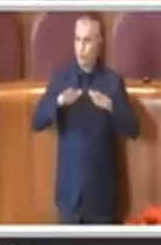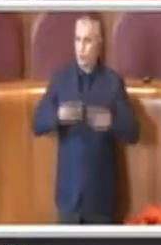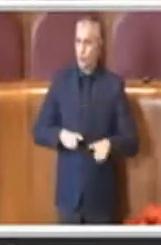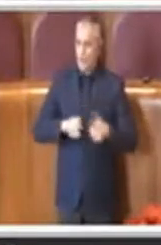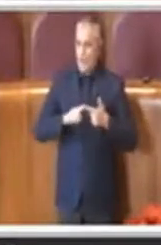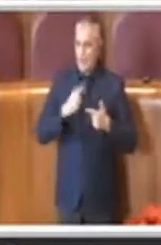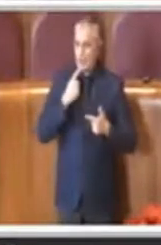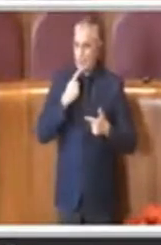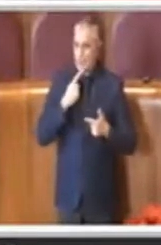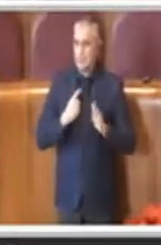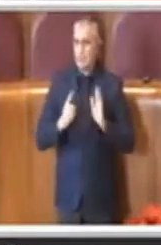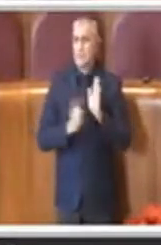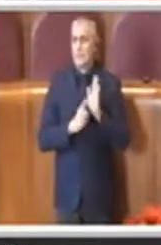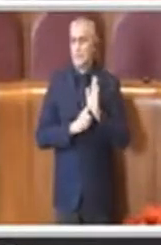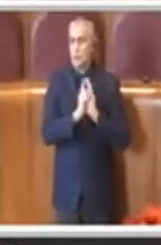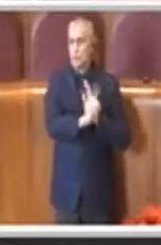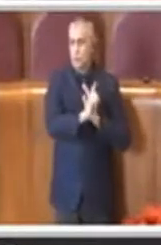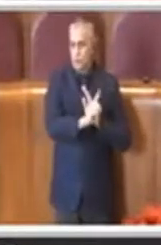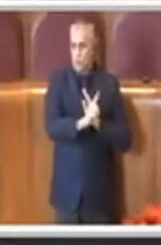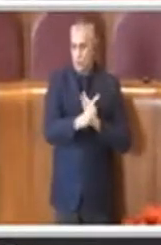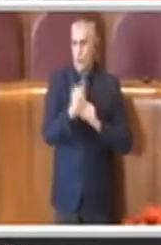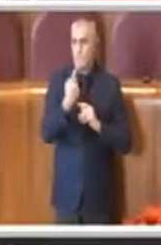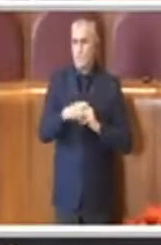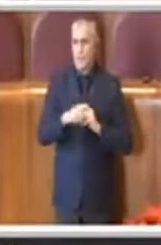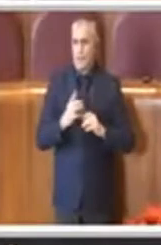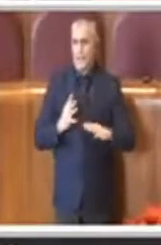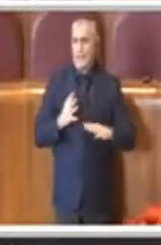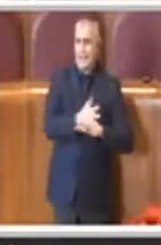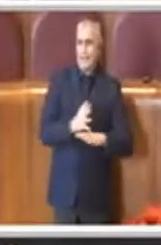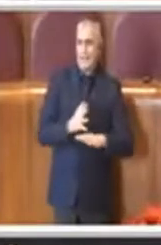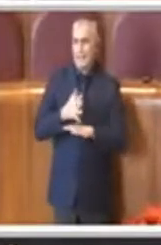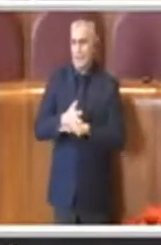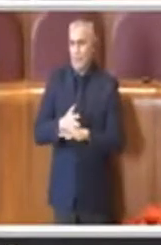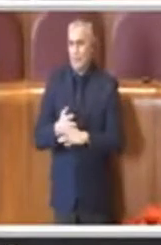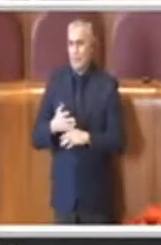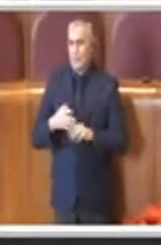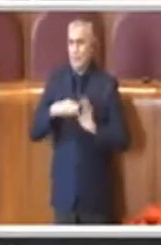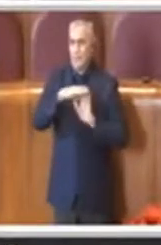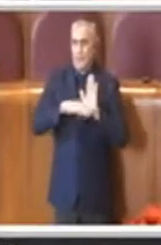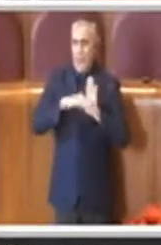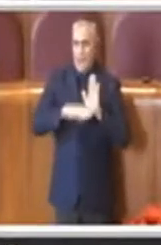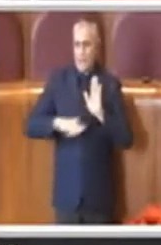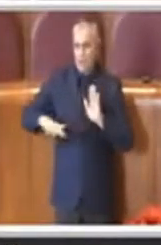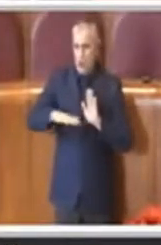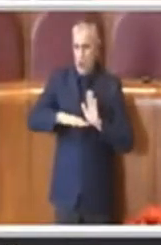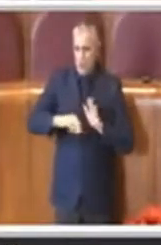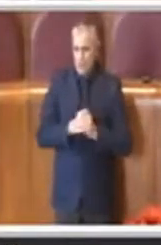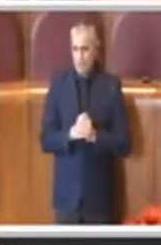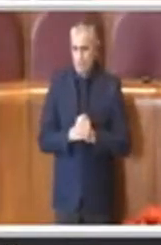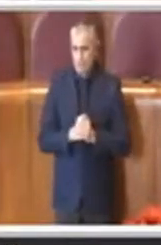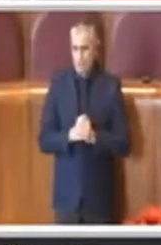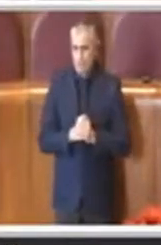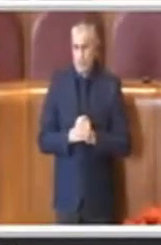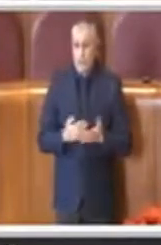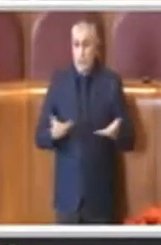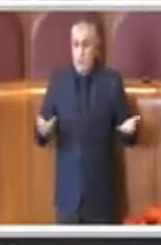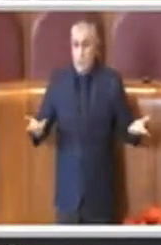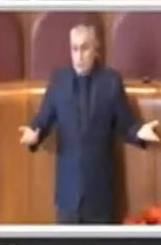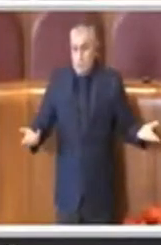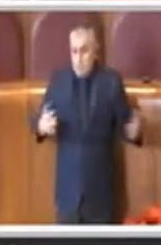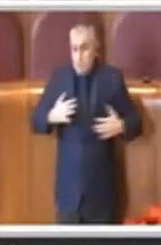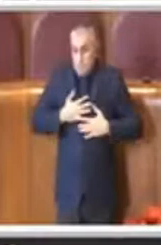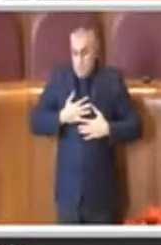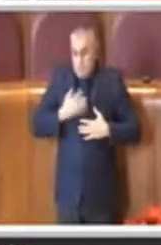pubblico interesse e della finalità sociale degli interventi ricadenti nei piani di zona. Quindi Quindi ci sembra, appunto, a